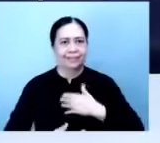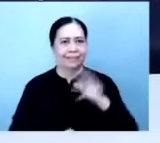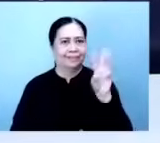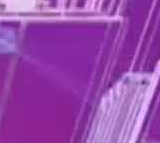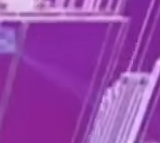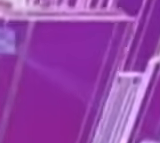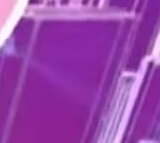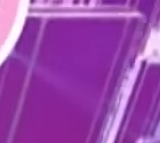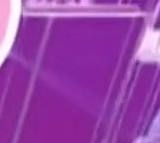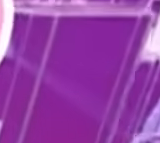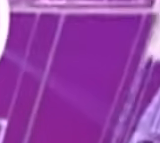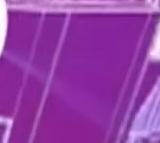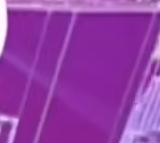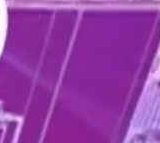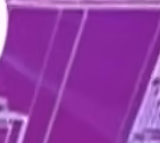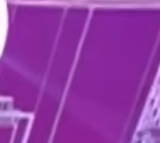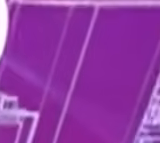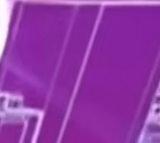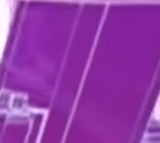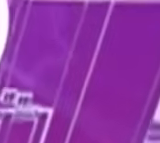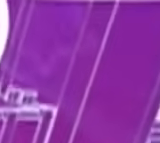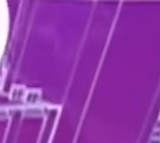kapatid!